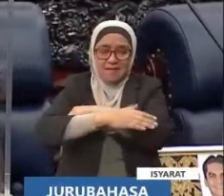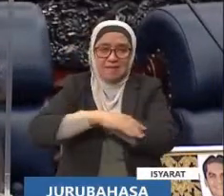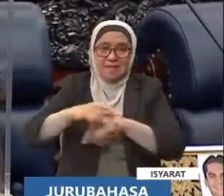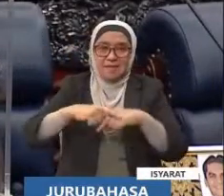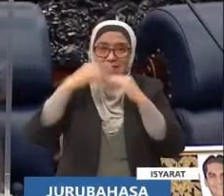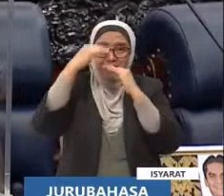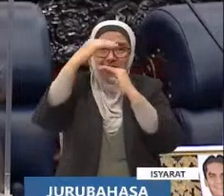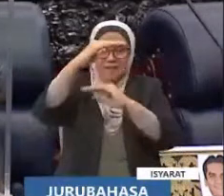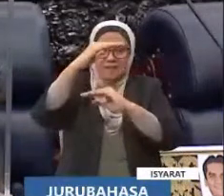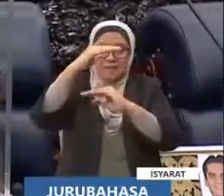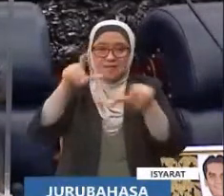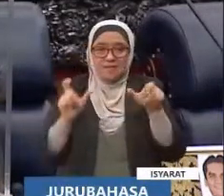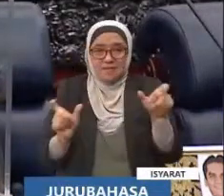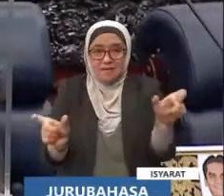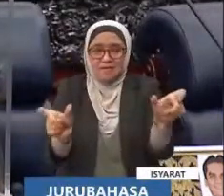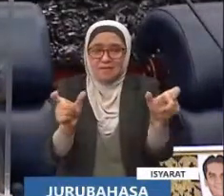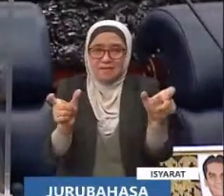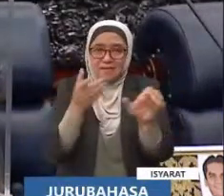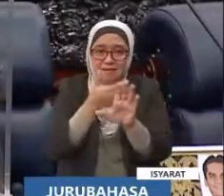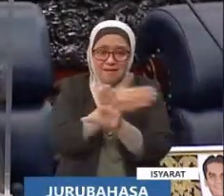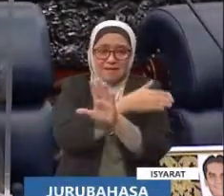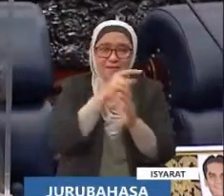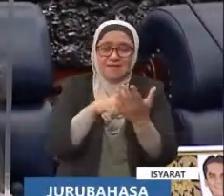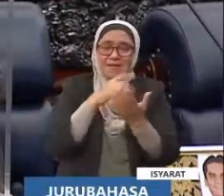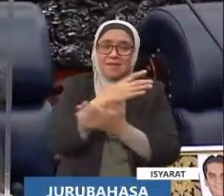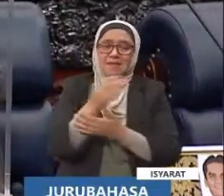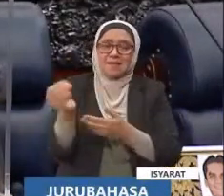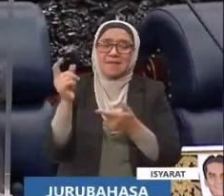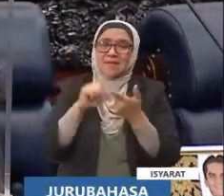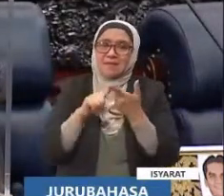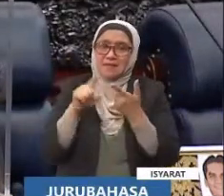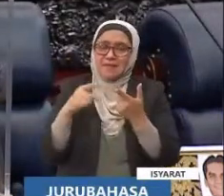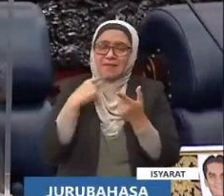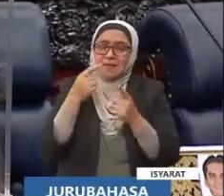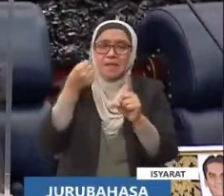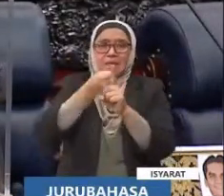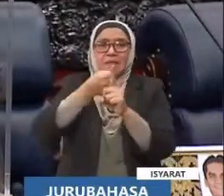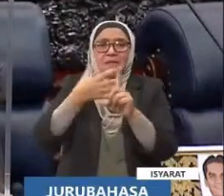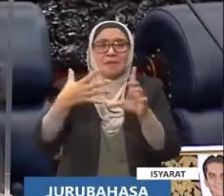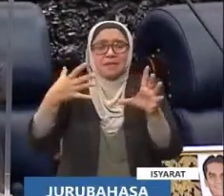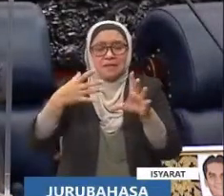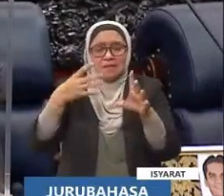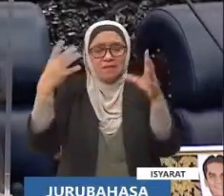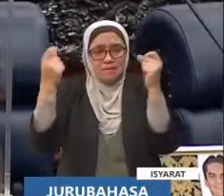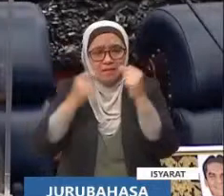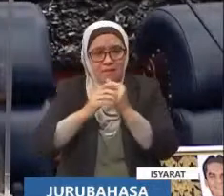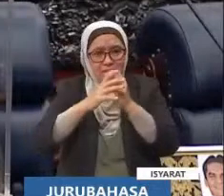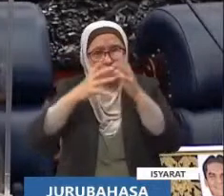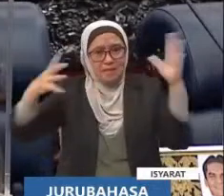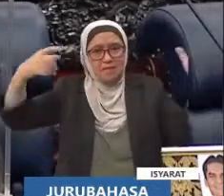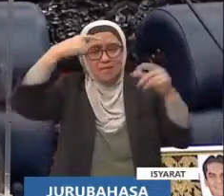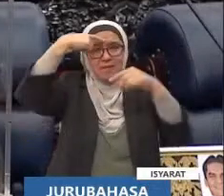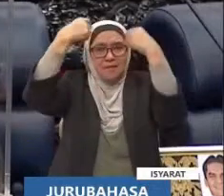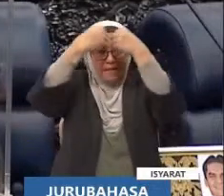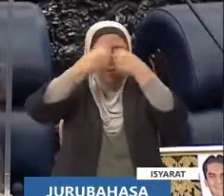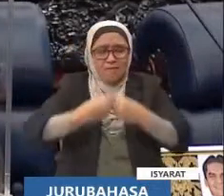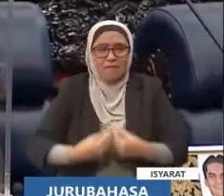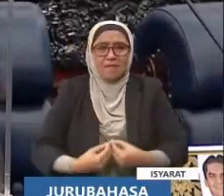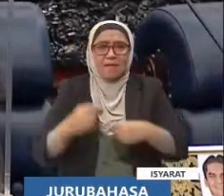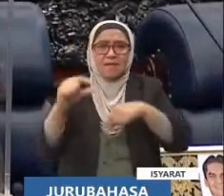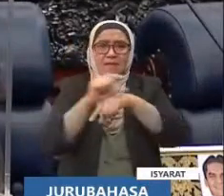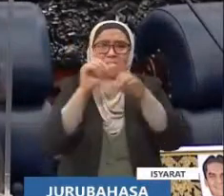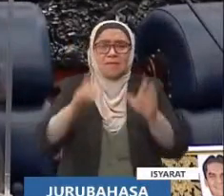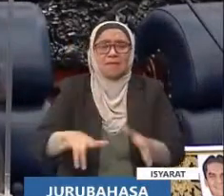dan berterusan di bawah tempo PPN telah memberi impak besar kepada jumlah traffic Hai penumpang udara domestik